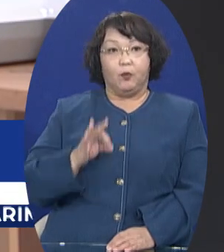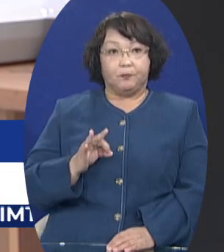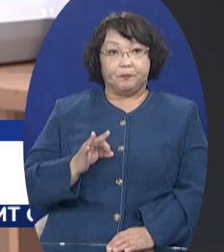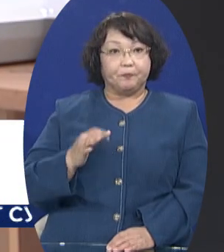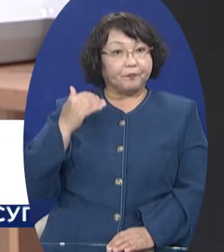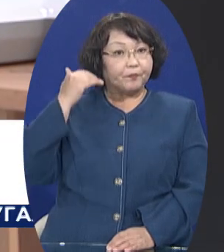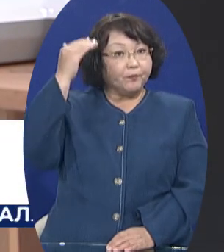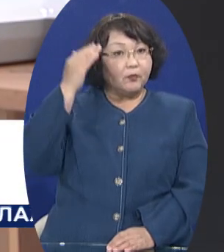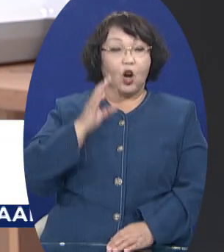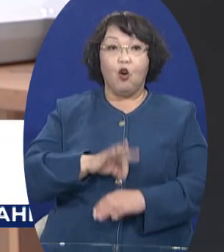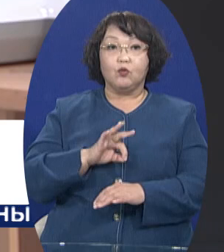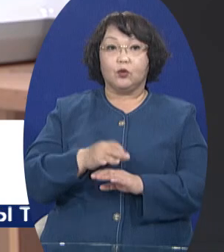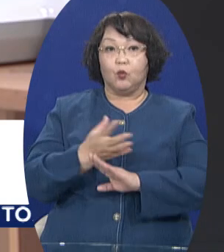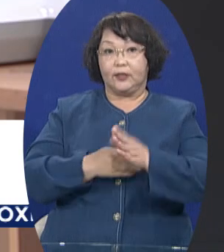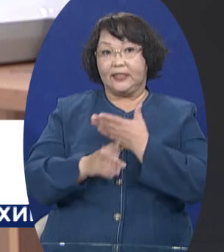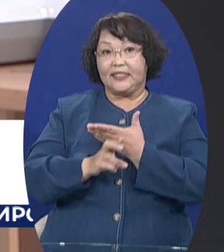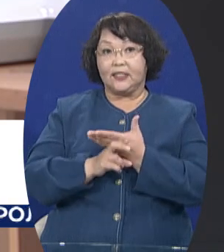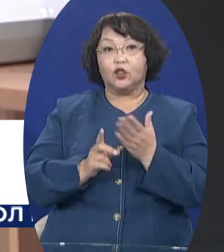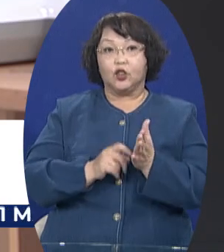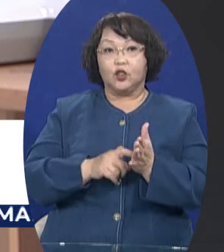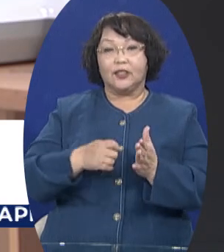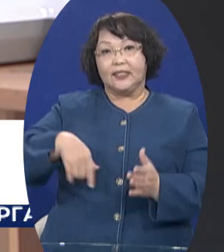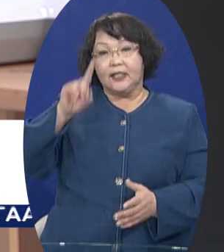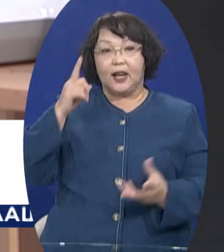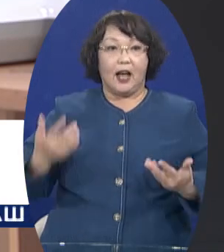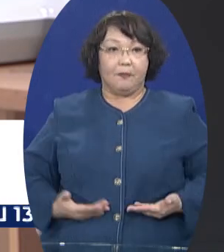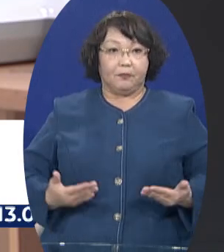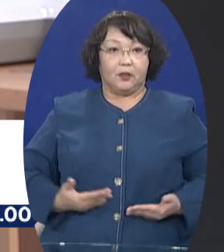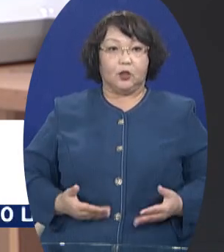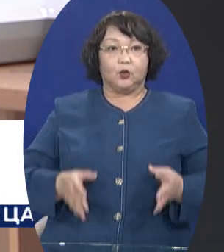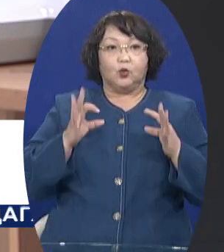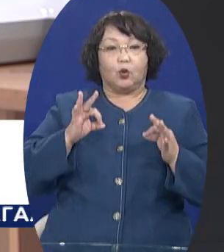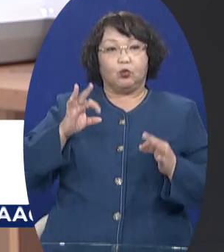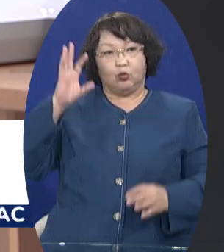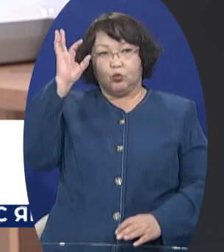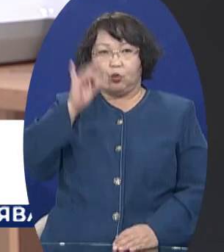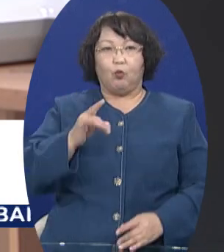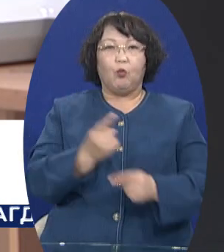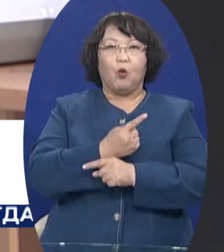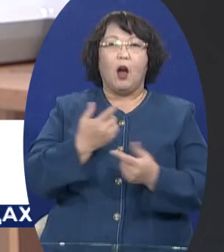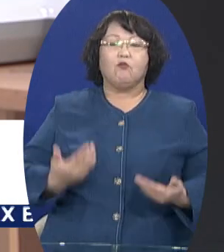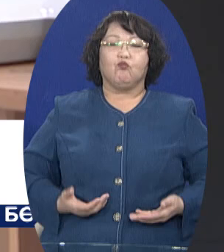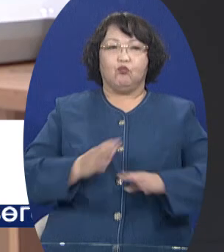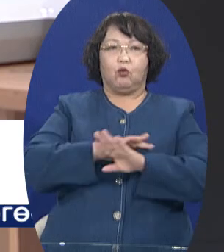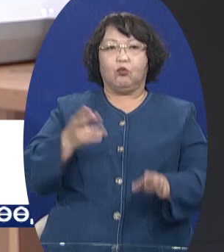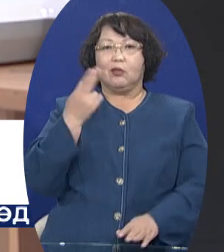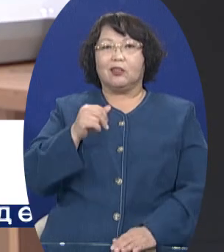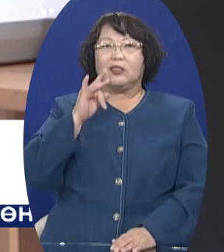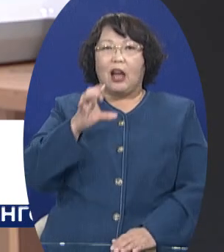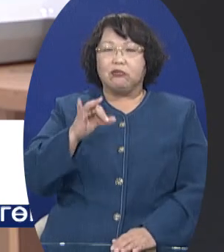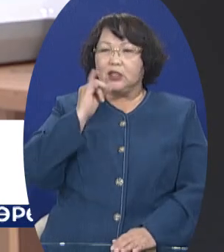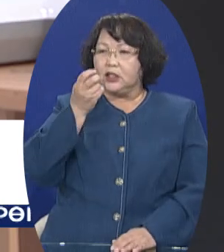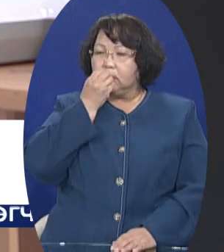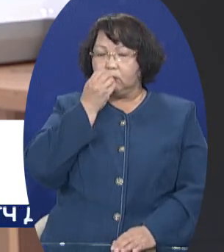даралт ихсэлтэй өвчнөөс урьдчилан сэргийлэхийн тулд те 1-дүгээрт амьдралын хэм маягийн өөрчлөлөрөө мөн одоо те давсны сэргийлэх өндөр байхгүй